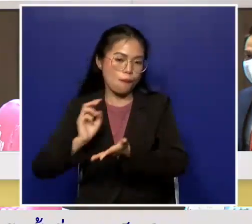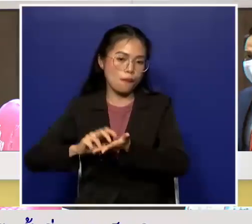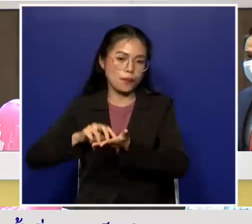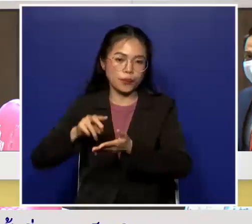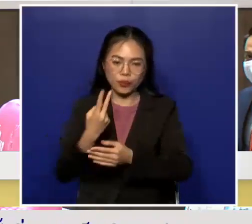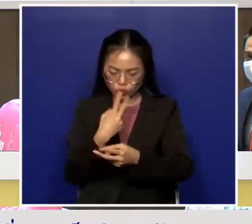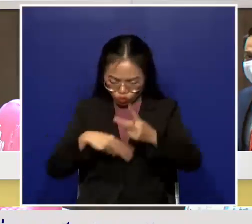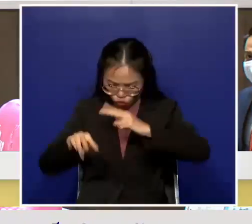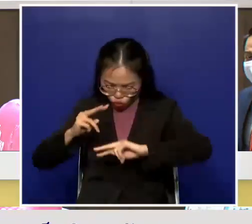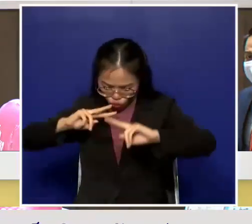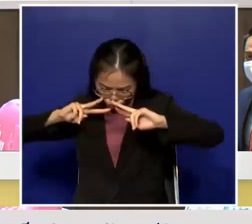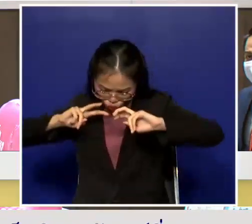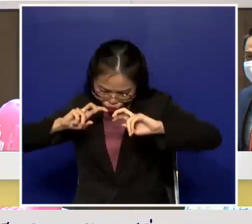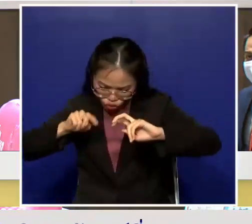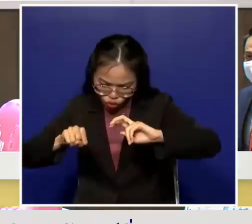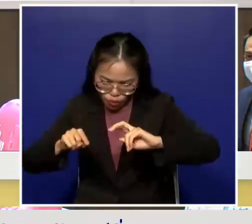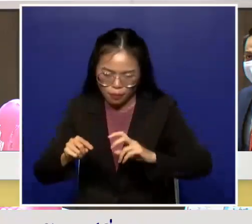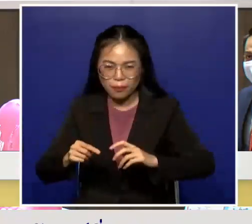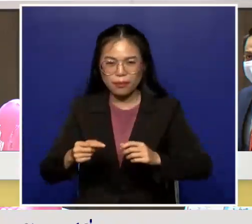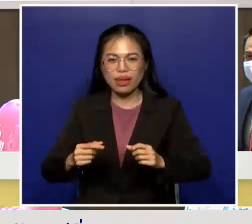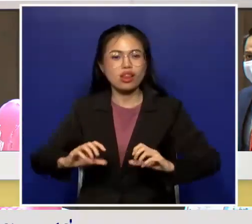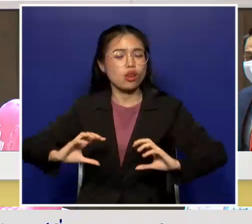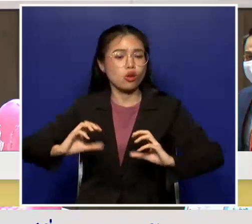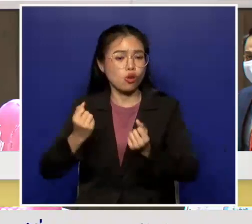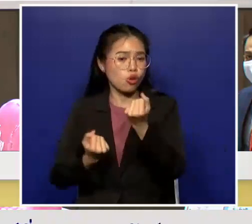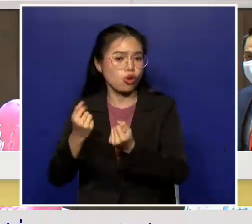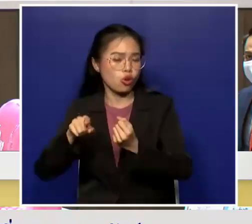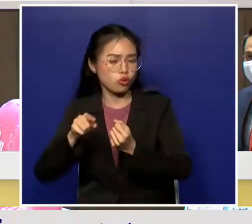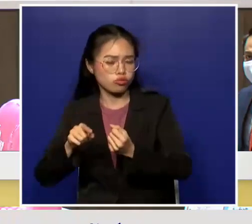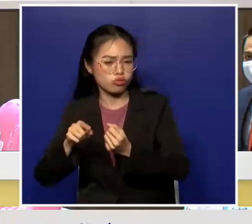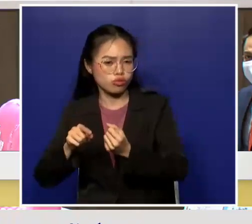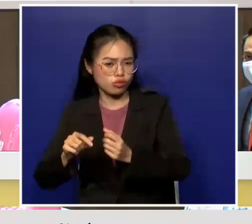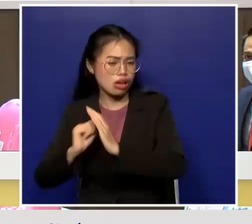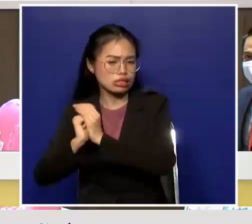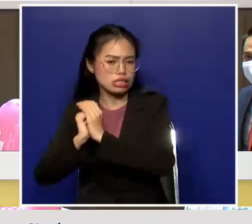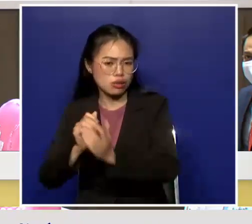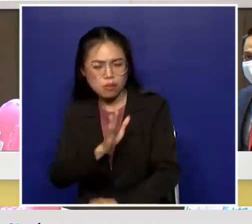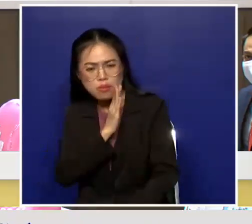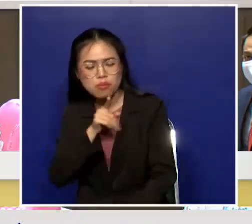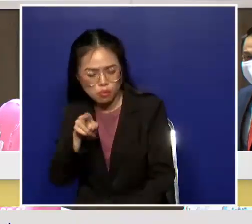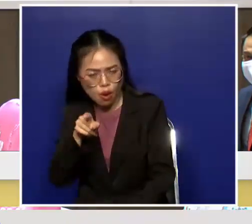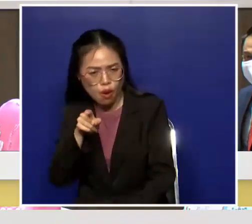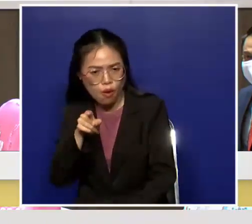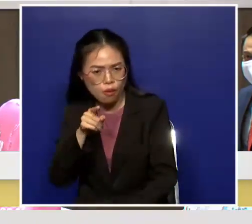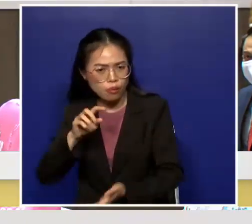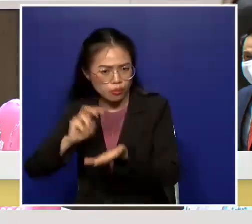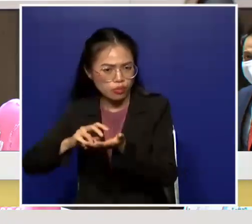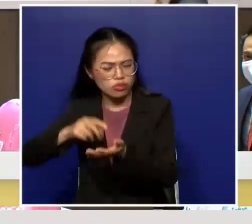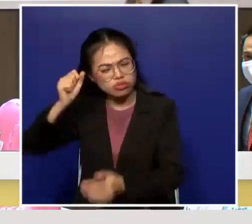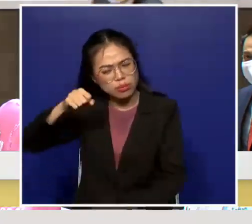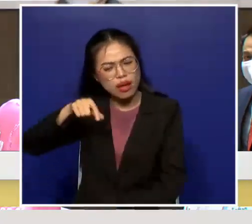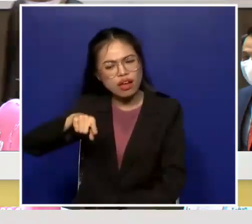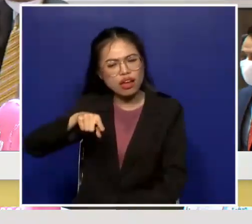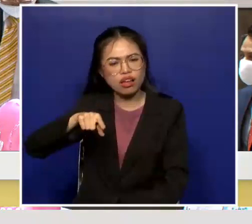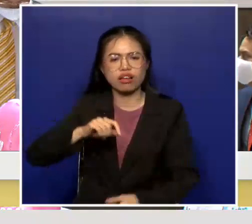สอบสวนชัดแล้วก็ว่าเป็นรถเชียงกงใบเสร็จไหมครับทุ่มสุดตัวไปเองเลยนะเกินงามใบเสร็จไหมทำไมต้องไปเ